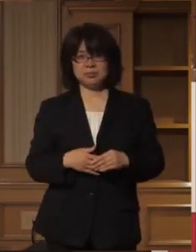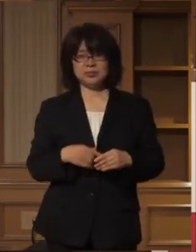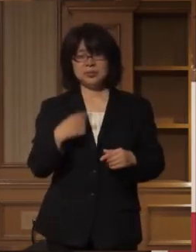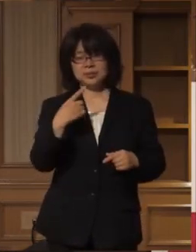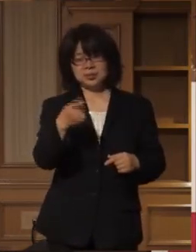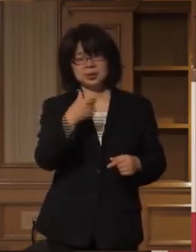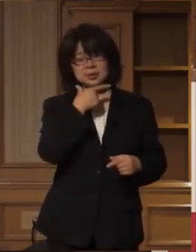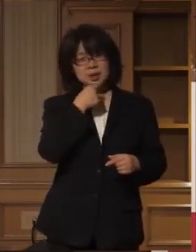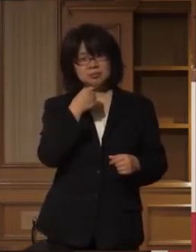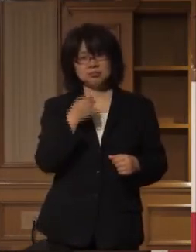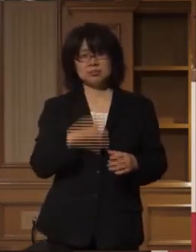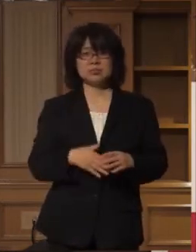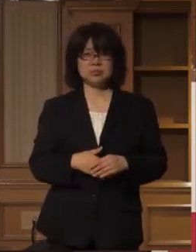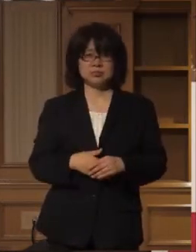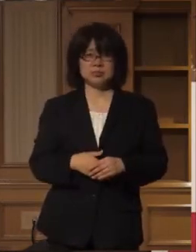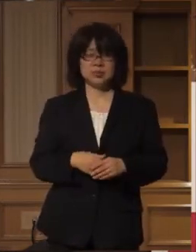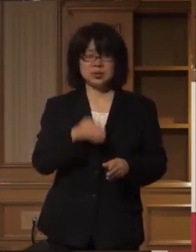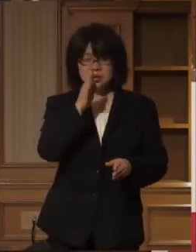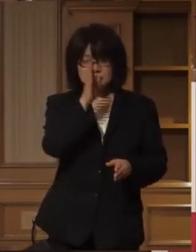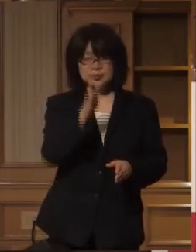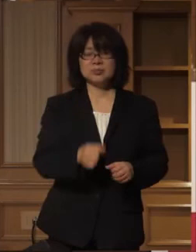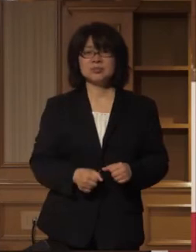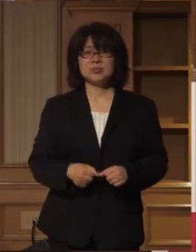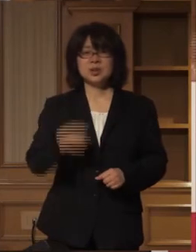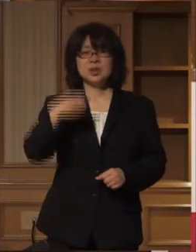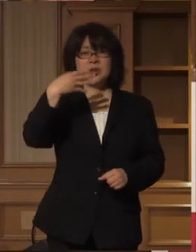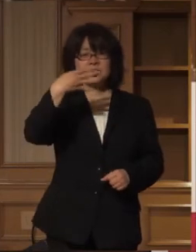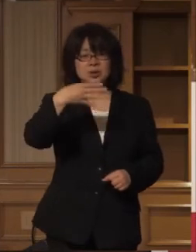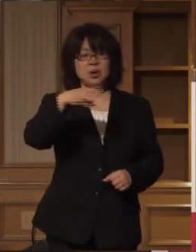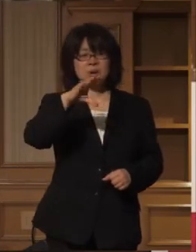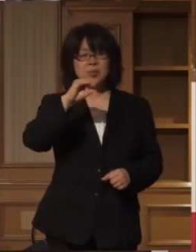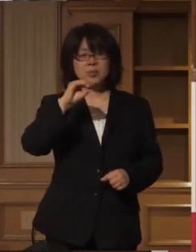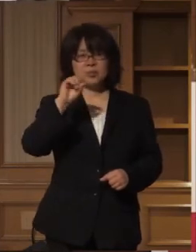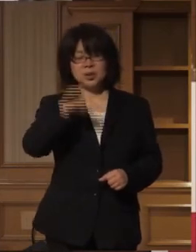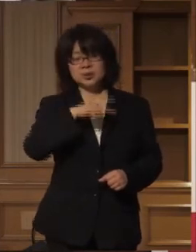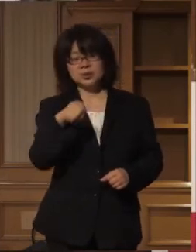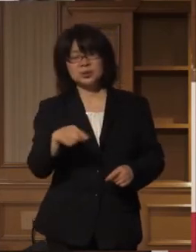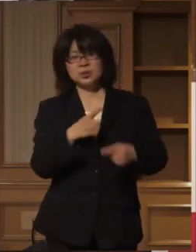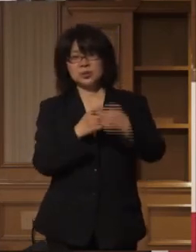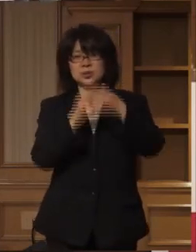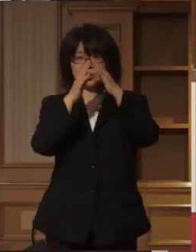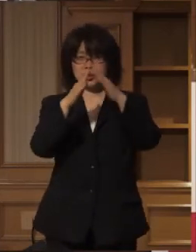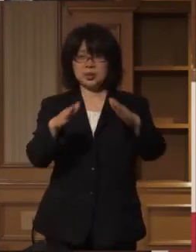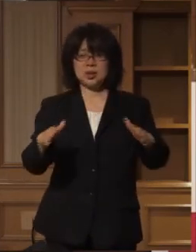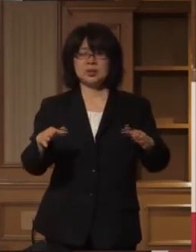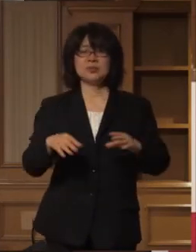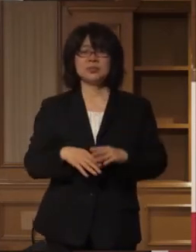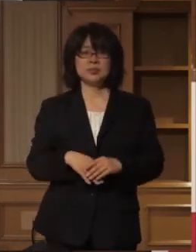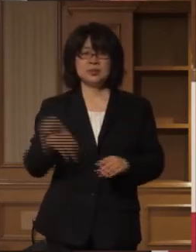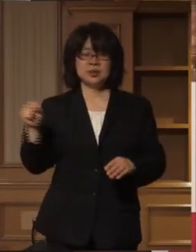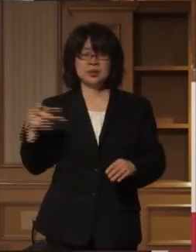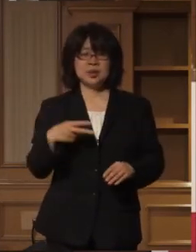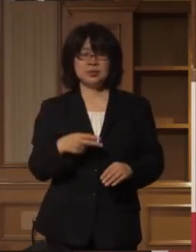件で本当に痛ましい事件が起きたので、その教会っていうふうに行きたいって